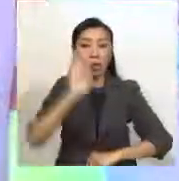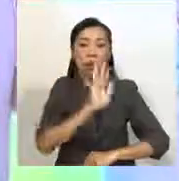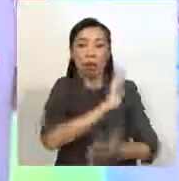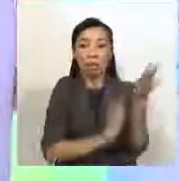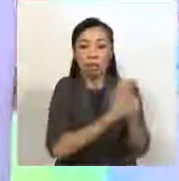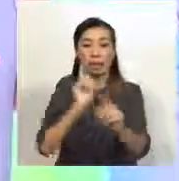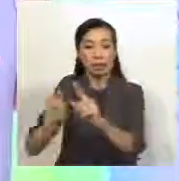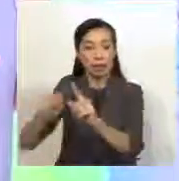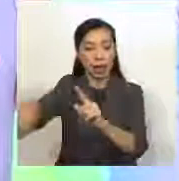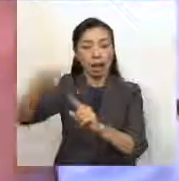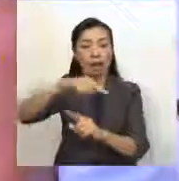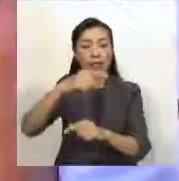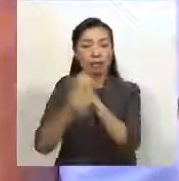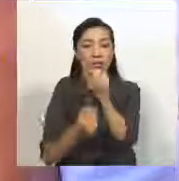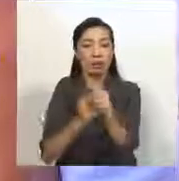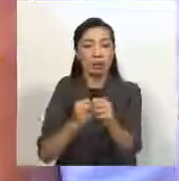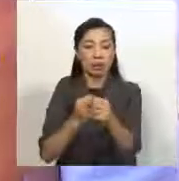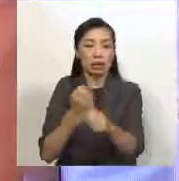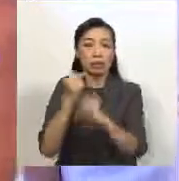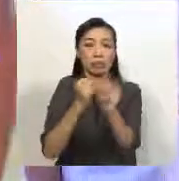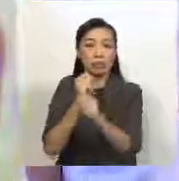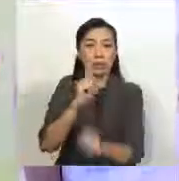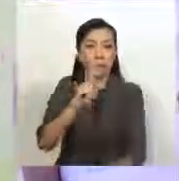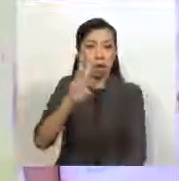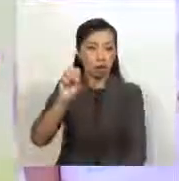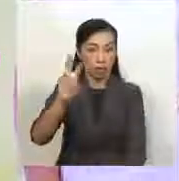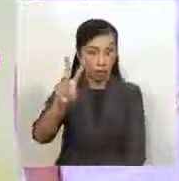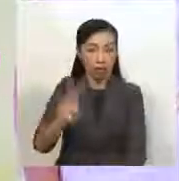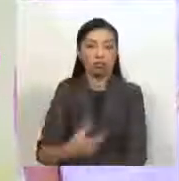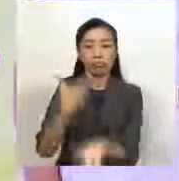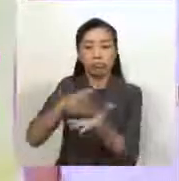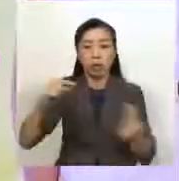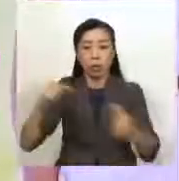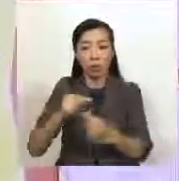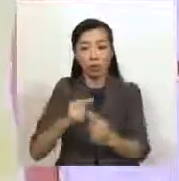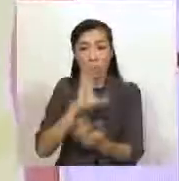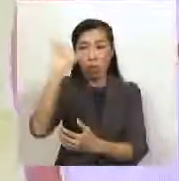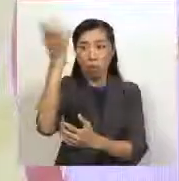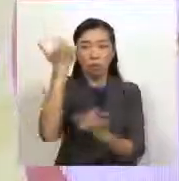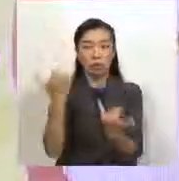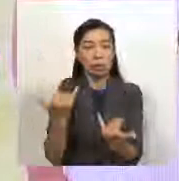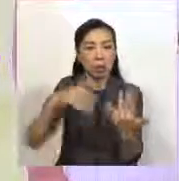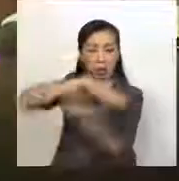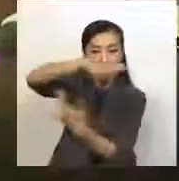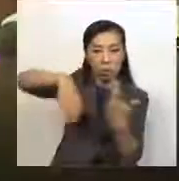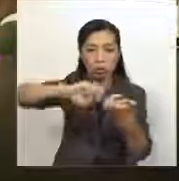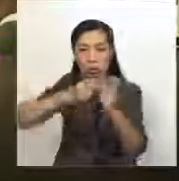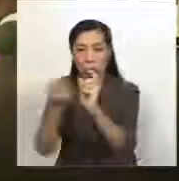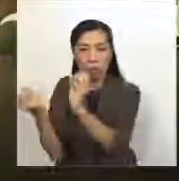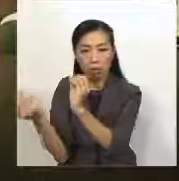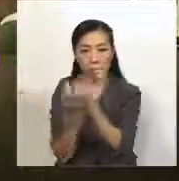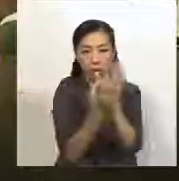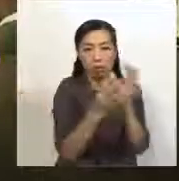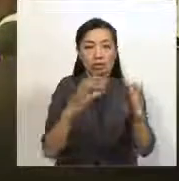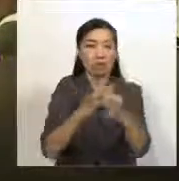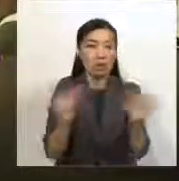ภาคอินโดแปซิฟิกประจำปี2562พร้อมกล่าวถึงสภาพแวดล้อมของโลกที่ถือเป็นความท้าทายที่กระทบต่อความ